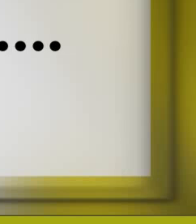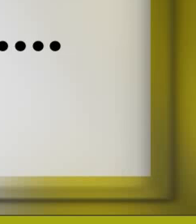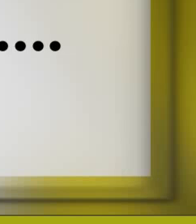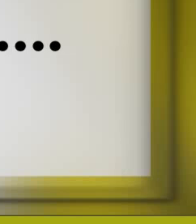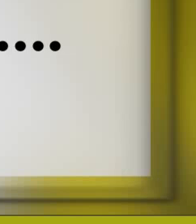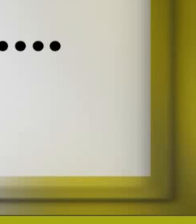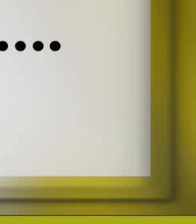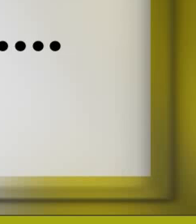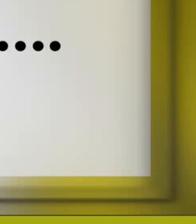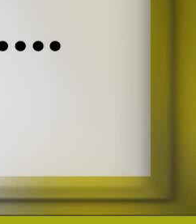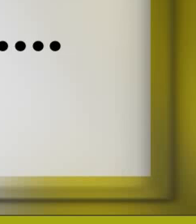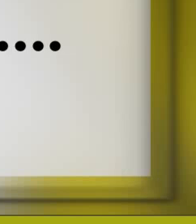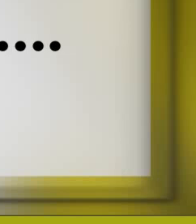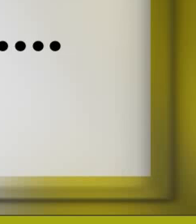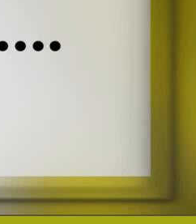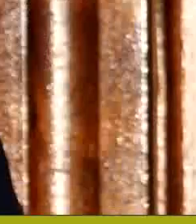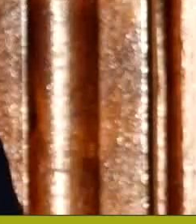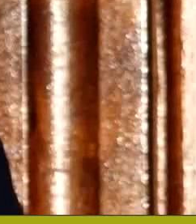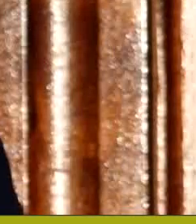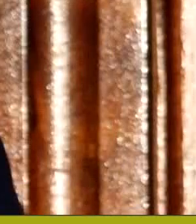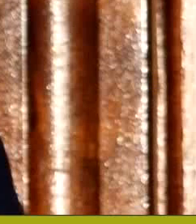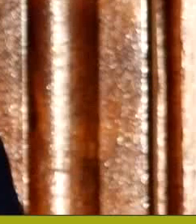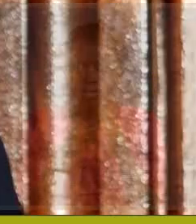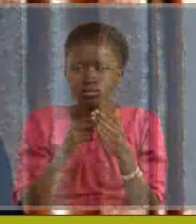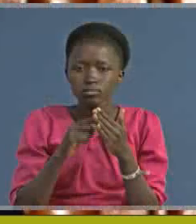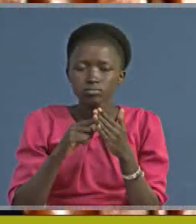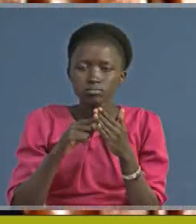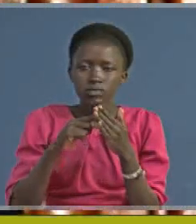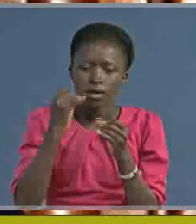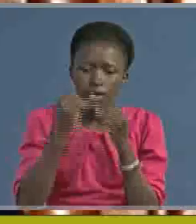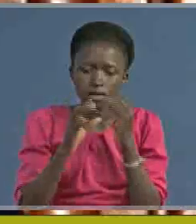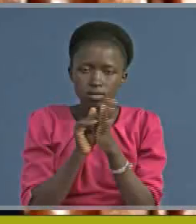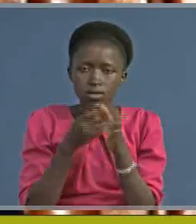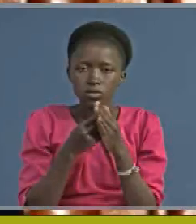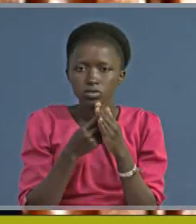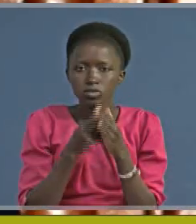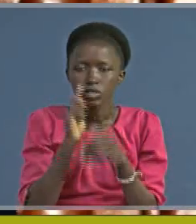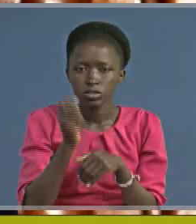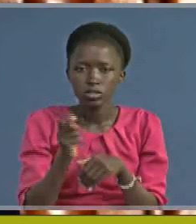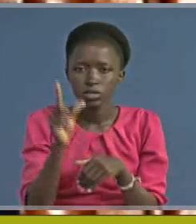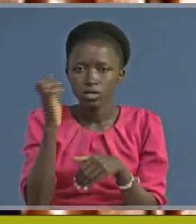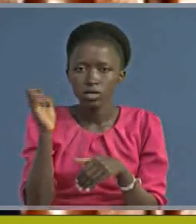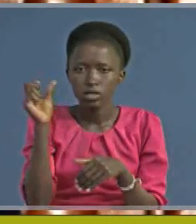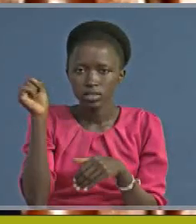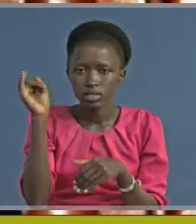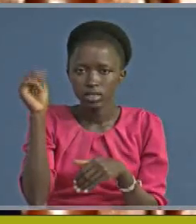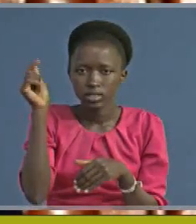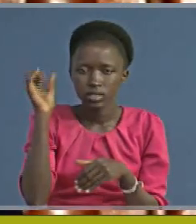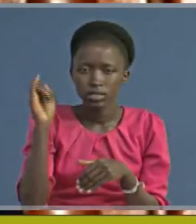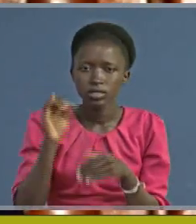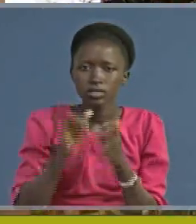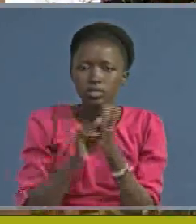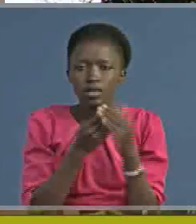katiba ya Kenya. Yote 9-10 ni kuwa hatima ya Obado iko mikononi ya jaji Jesse Lesit ambaye